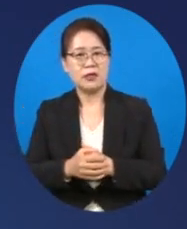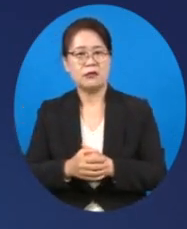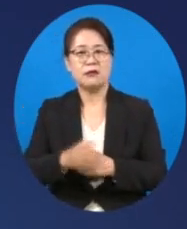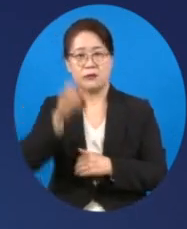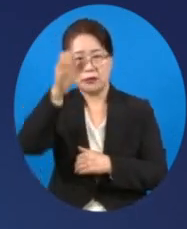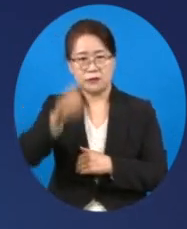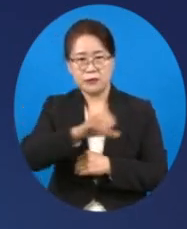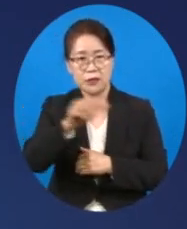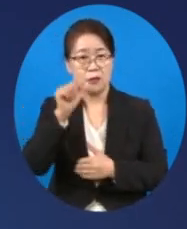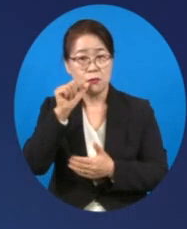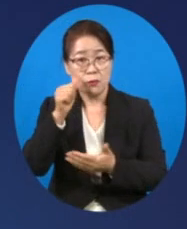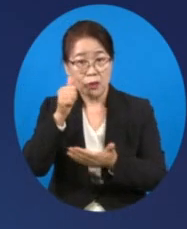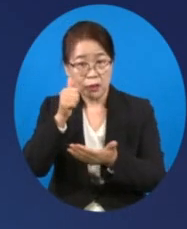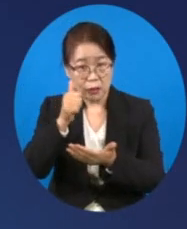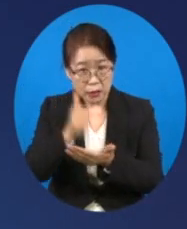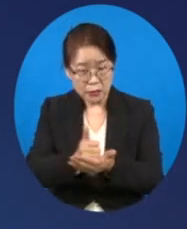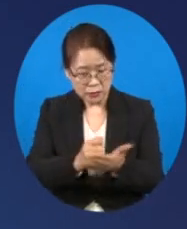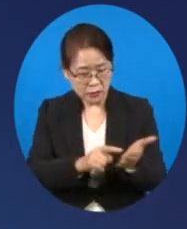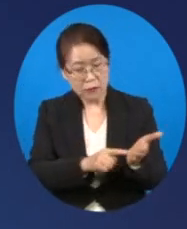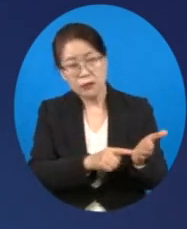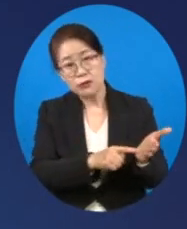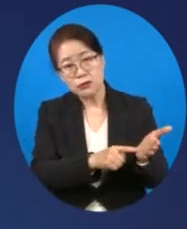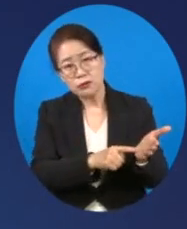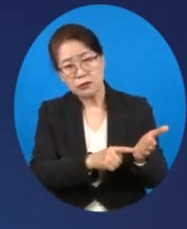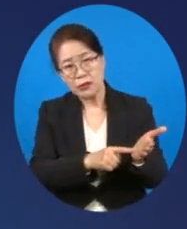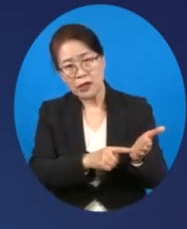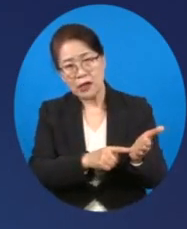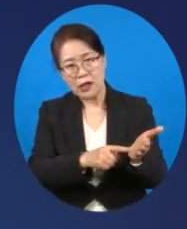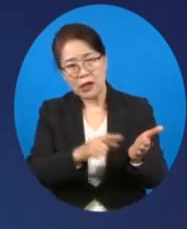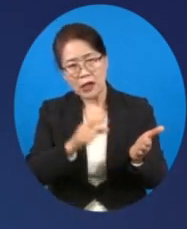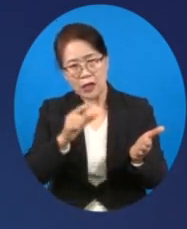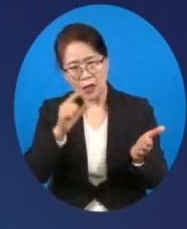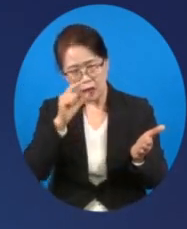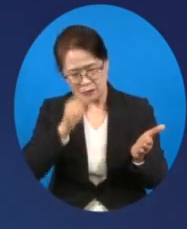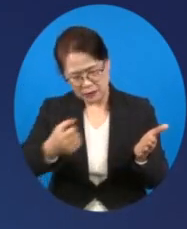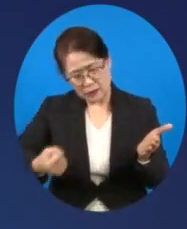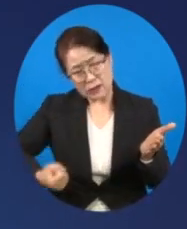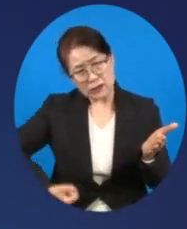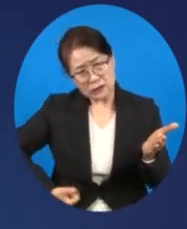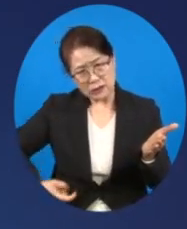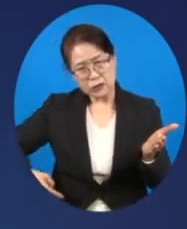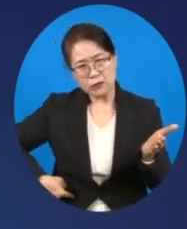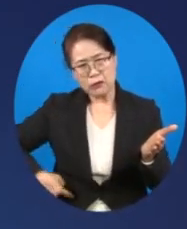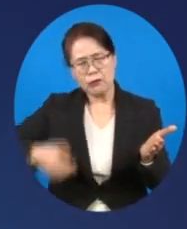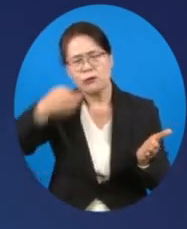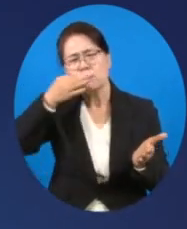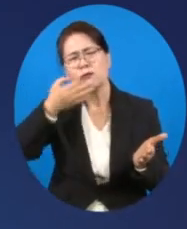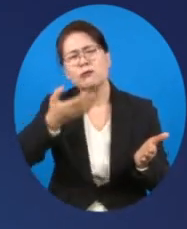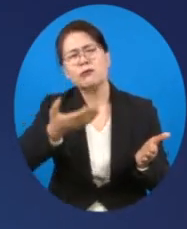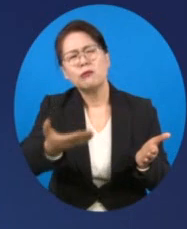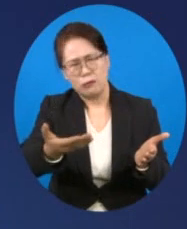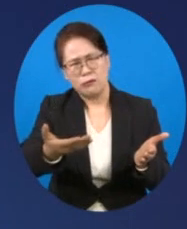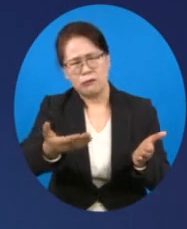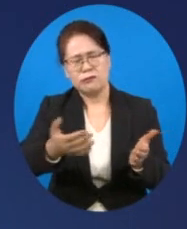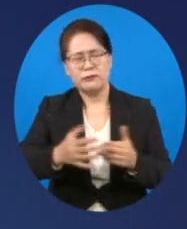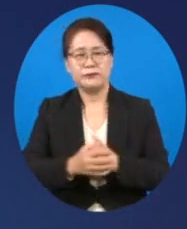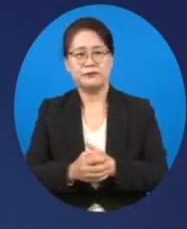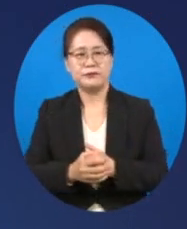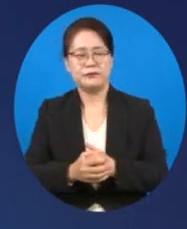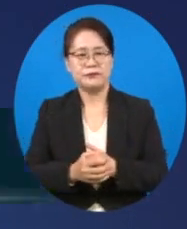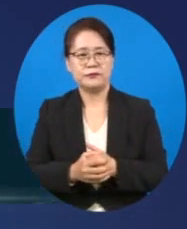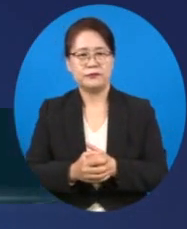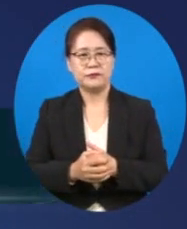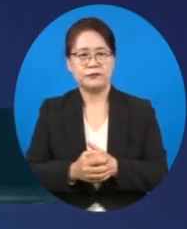십자가에 못 박히셨던 선과 창에 찔리신 옆구리를 보여 주셨다는 거예요 자